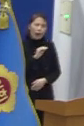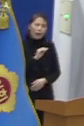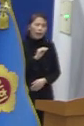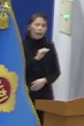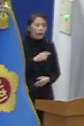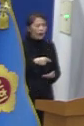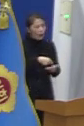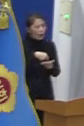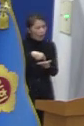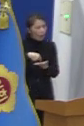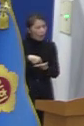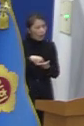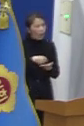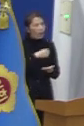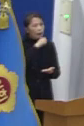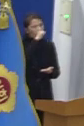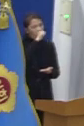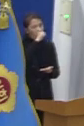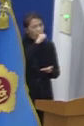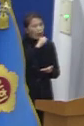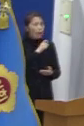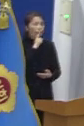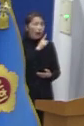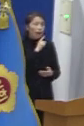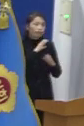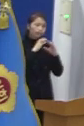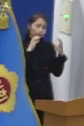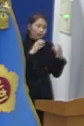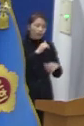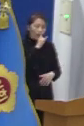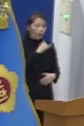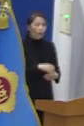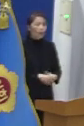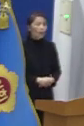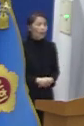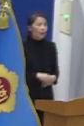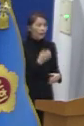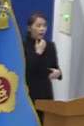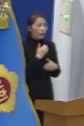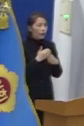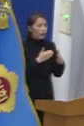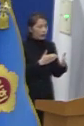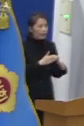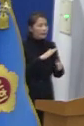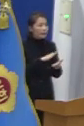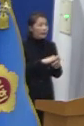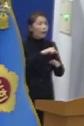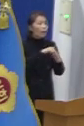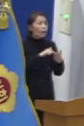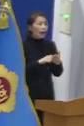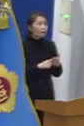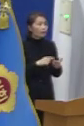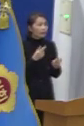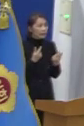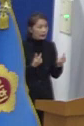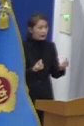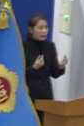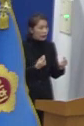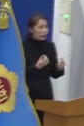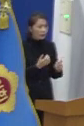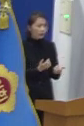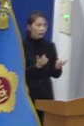접수됐는데 관심과 열기가 뜨겁습니다. 이와 같은 도민의 열망을 담아 북부 대개발